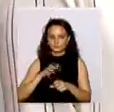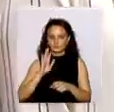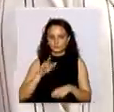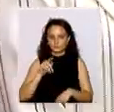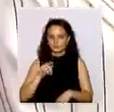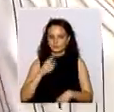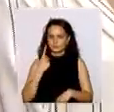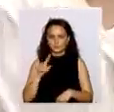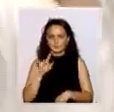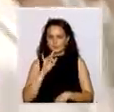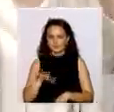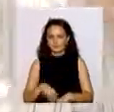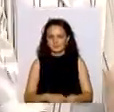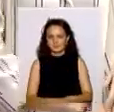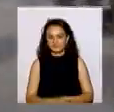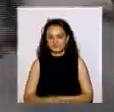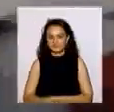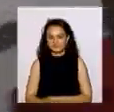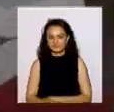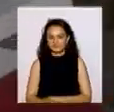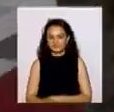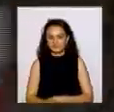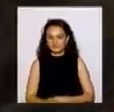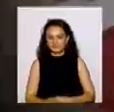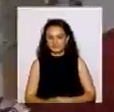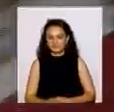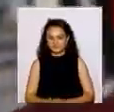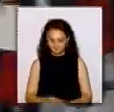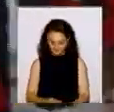ნახავ რომ არანაირი სხვაობა არ იქნება.